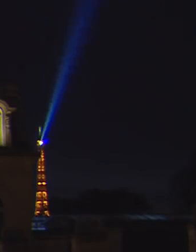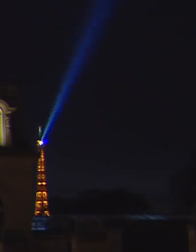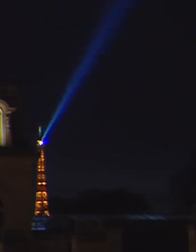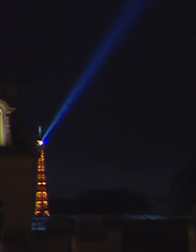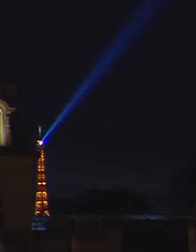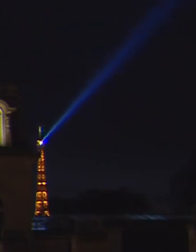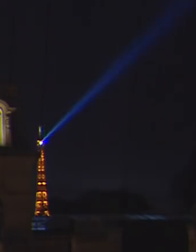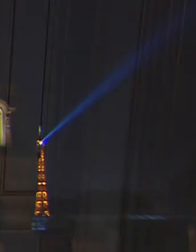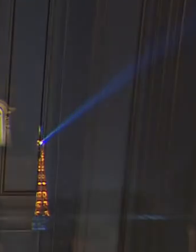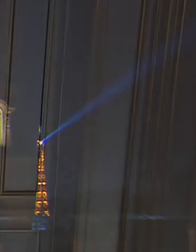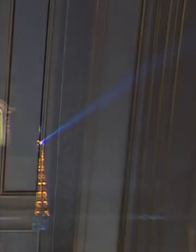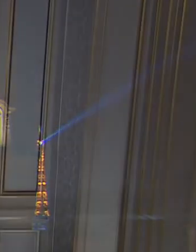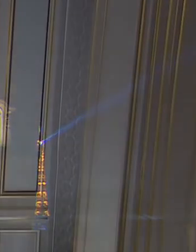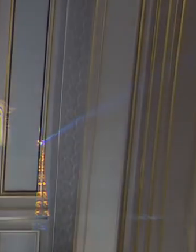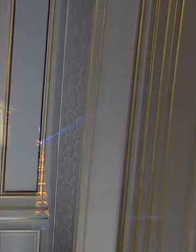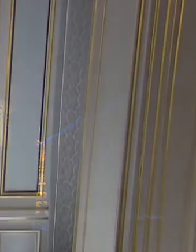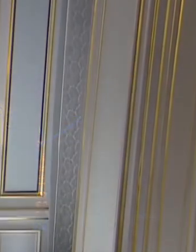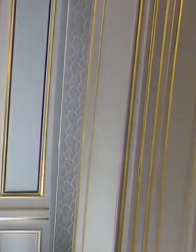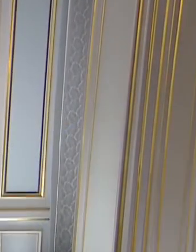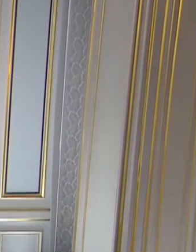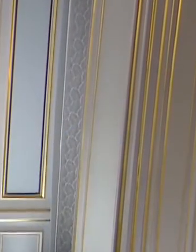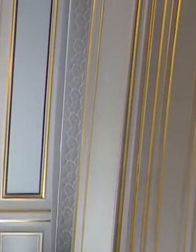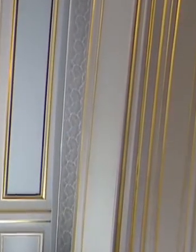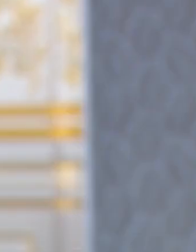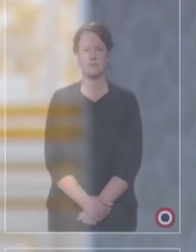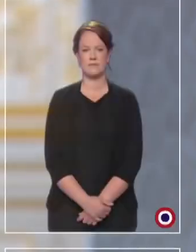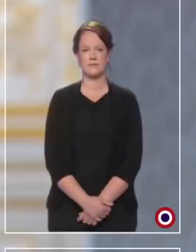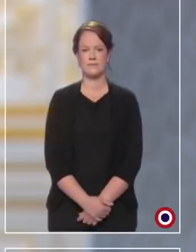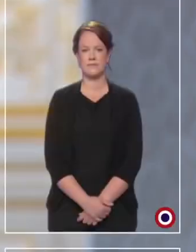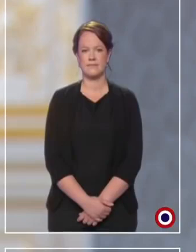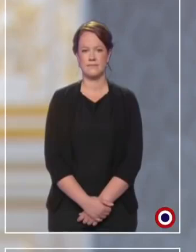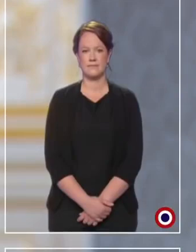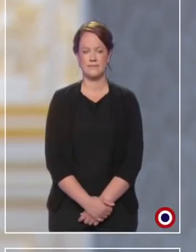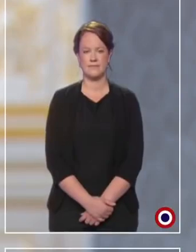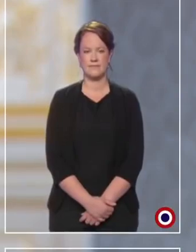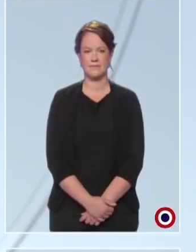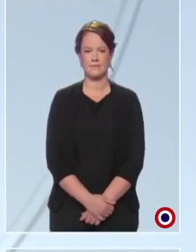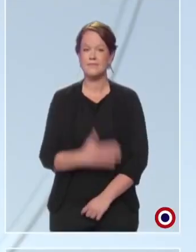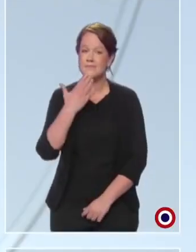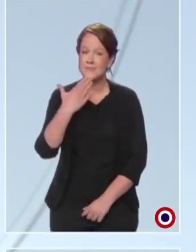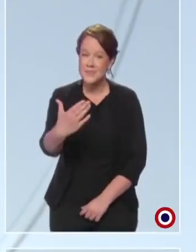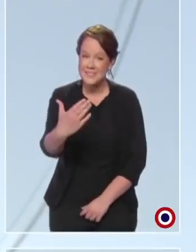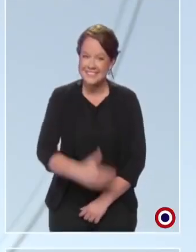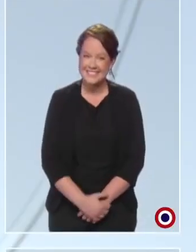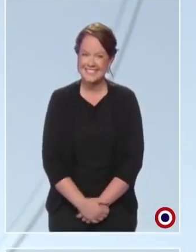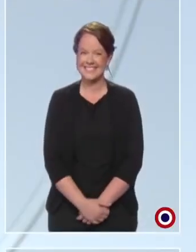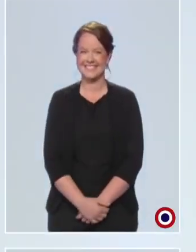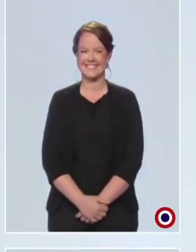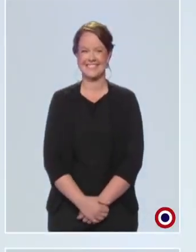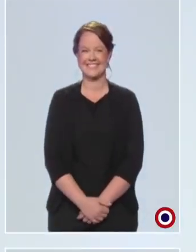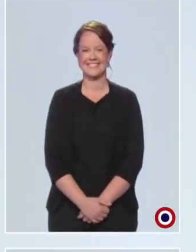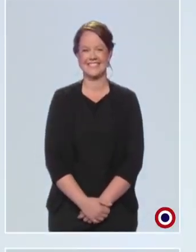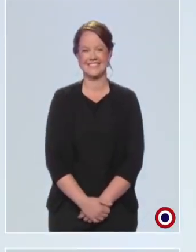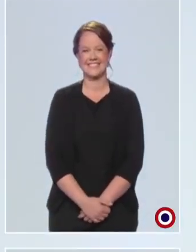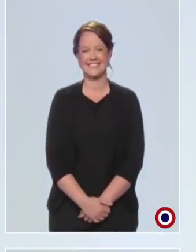écoutez le chef de l'état bonsoir à tous bonsoir monsieur le président bonsoir bonsoir gilles bonsoir anne